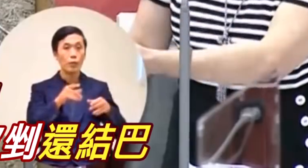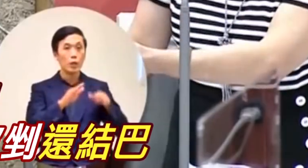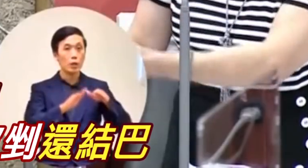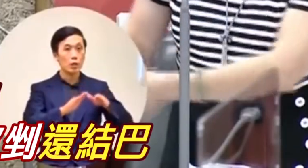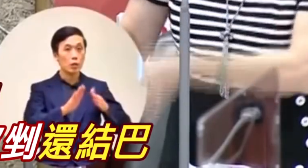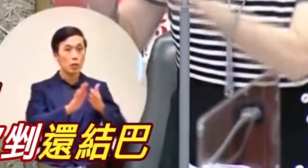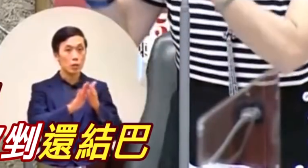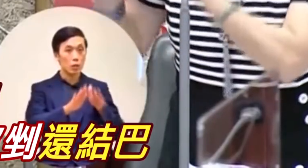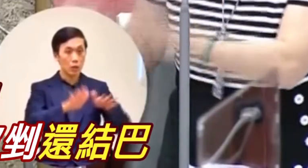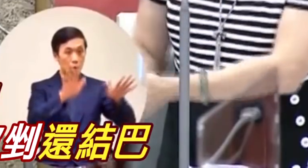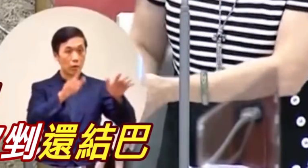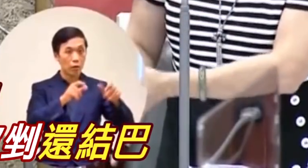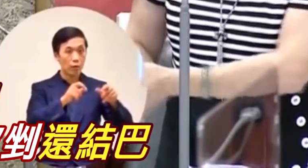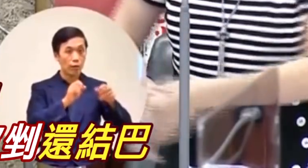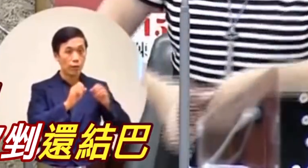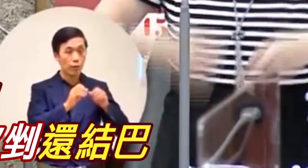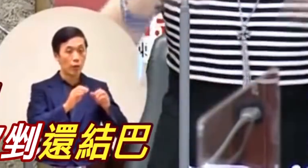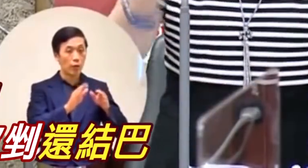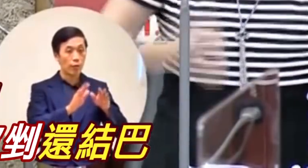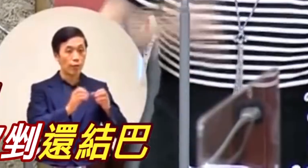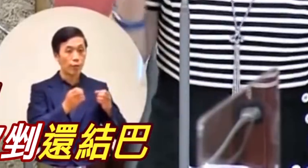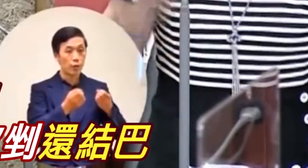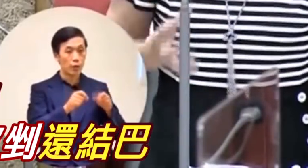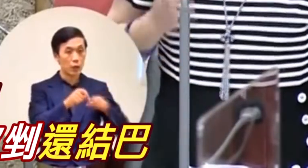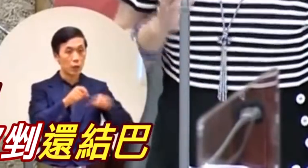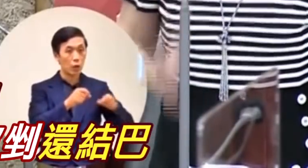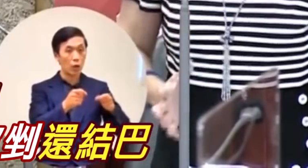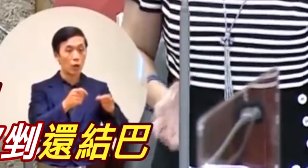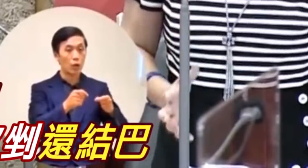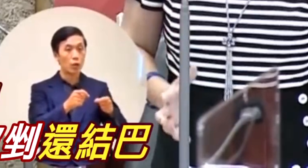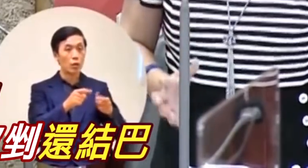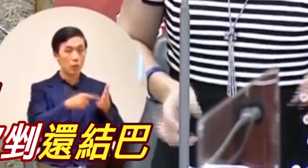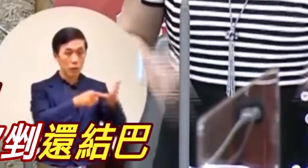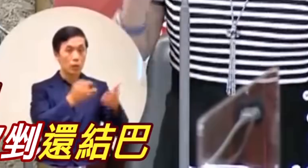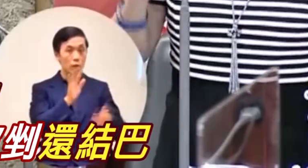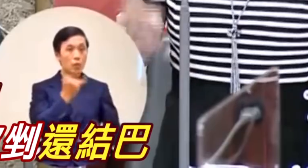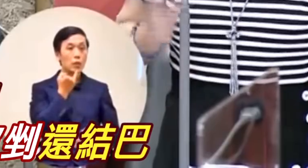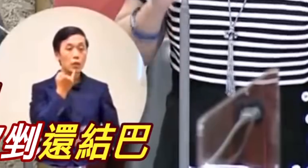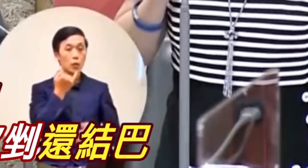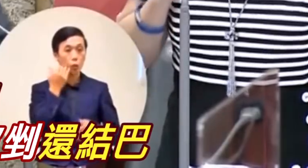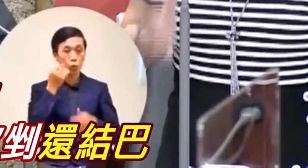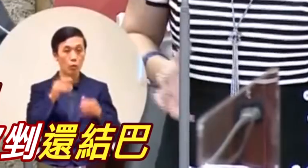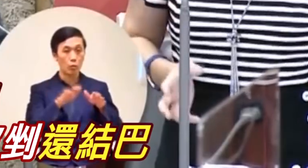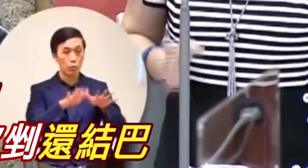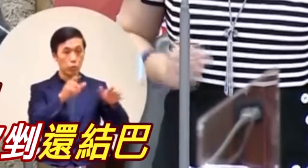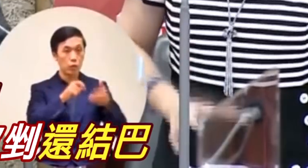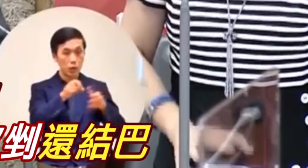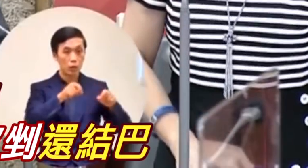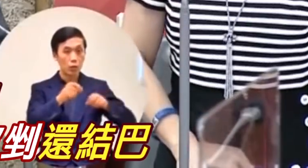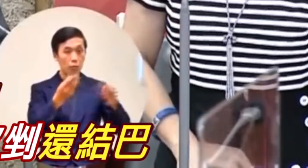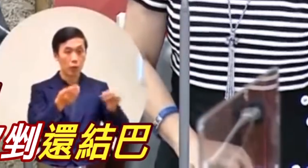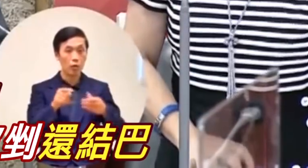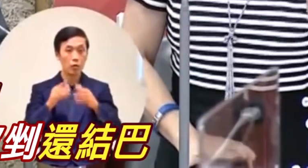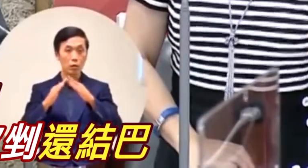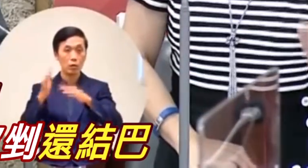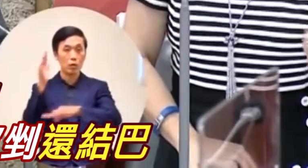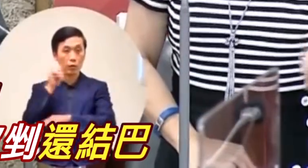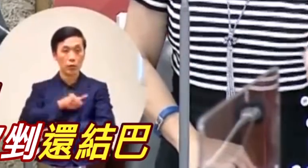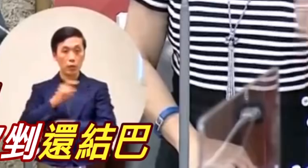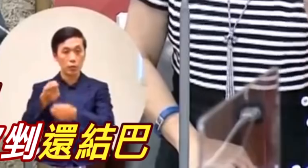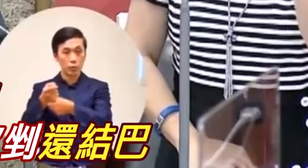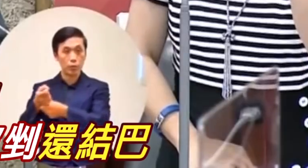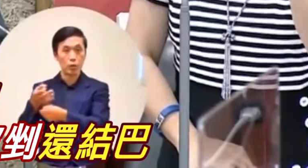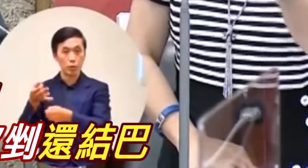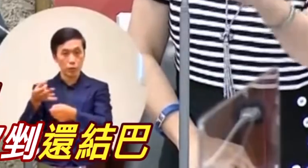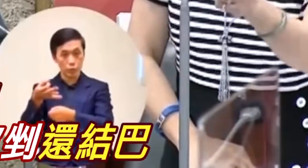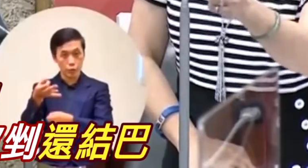去申请，没有前瞻计划市政府就自筹款来做，对不对？那现在自筹款来做的话，你现在讲的新建的部